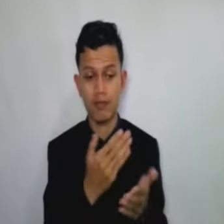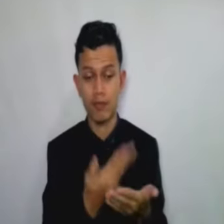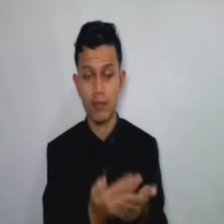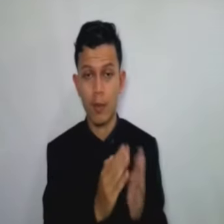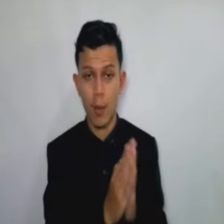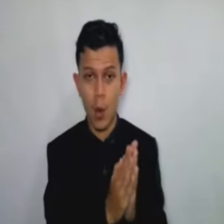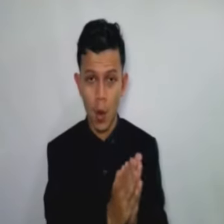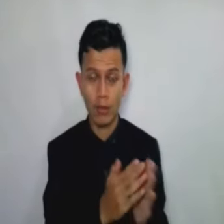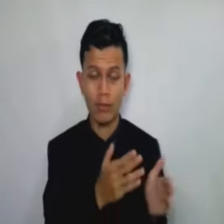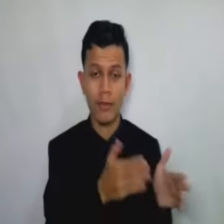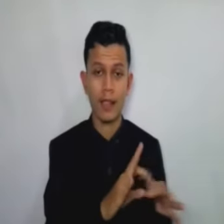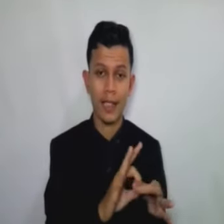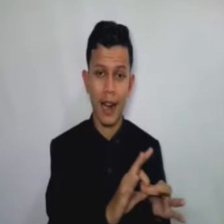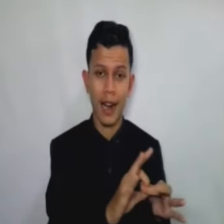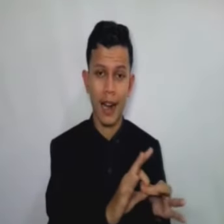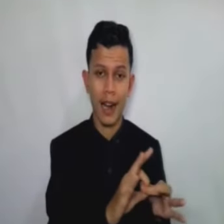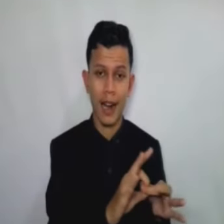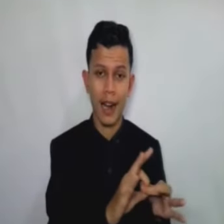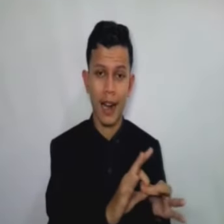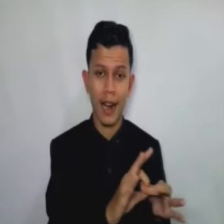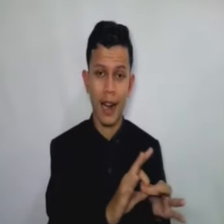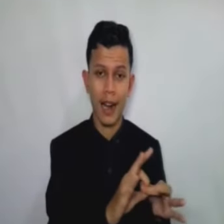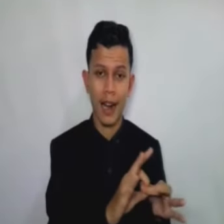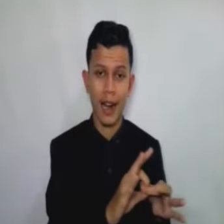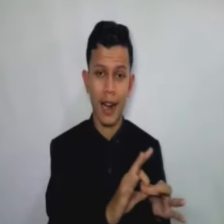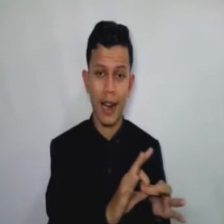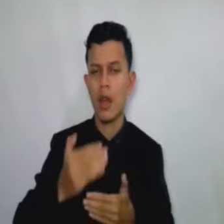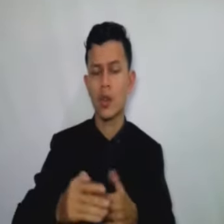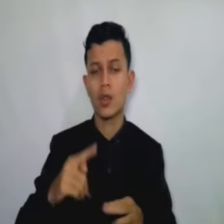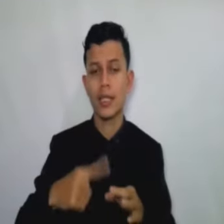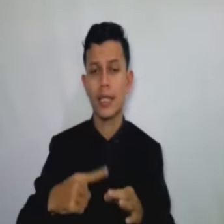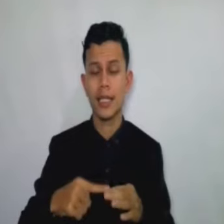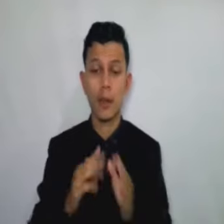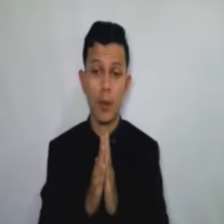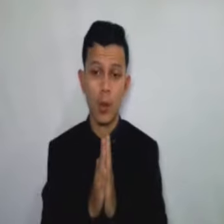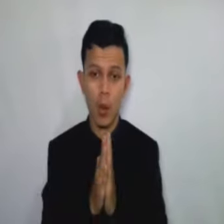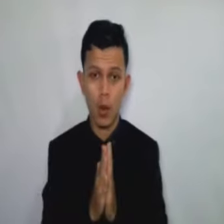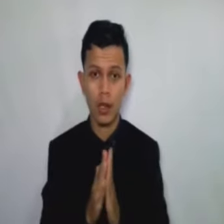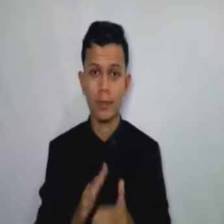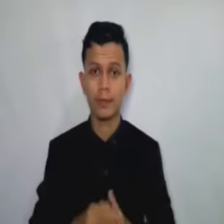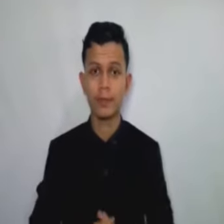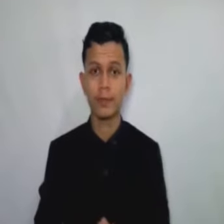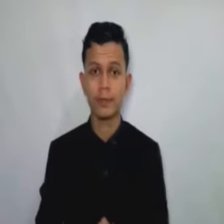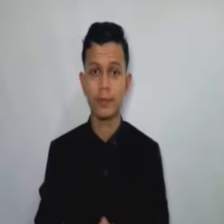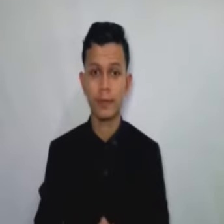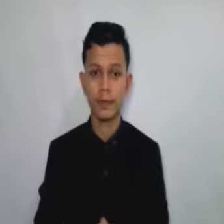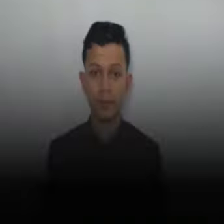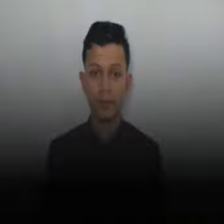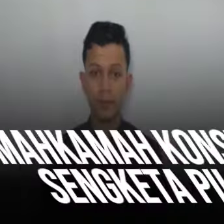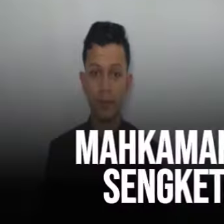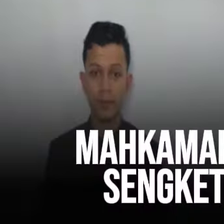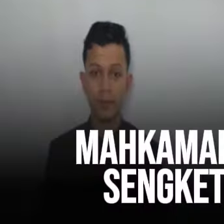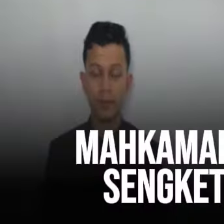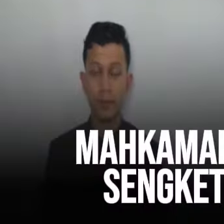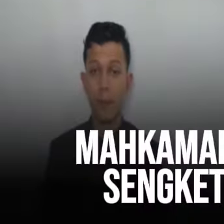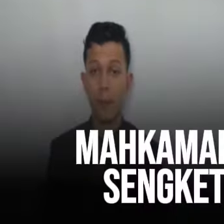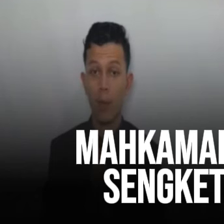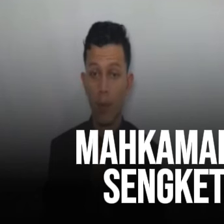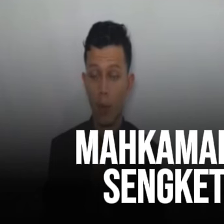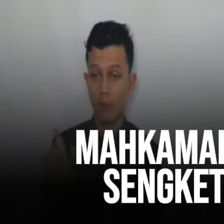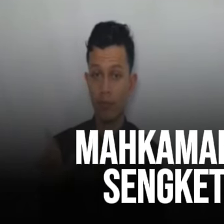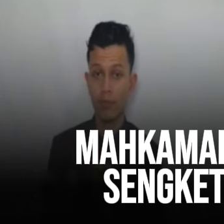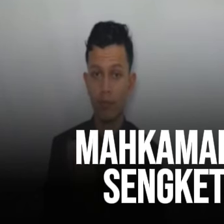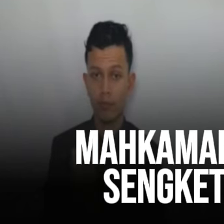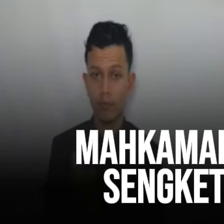mempertimbangkan pokok permohonan. Dalam pokok permohonan, menimbang bahwa dalam permohonannya pemohon memohon pembatalan